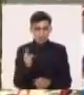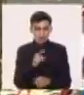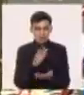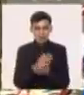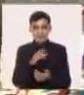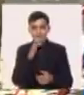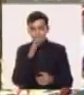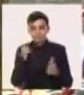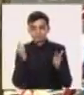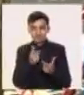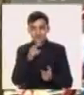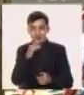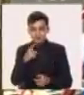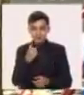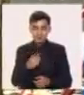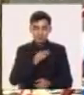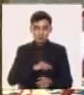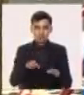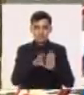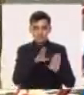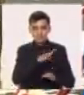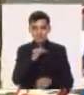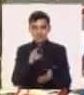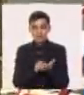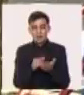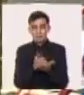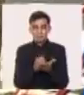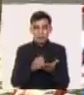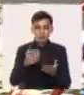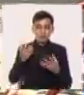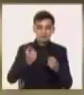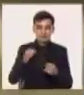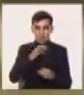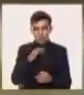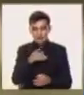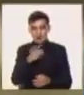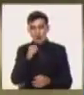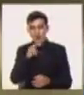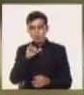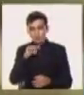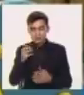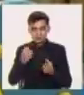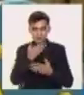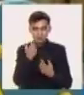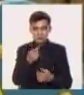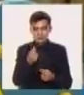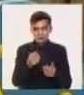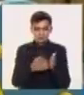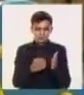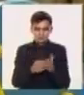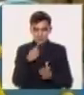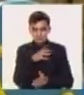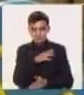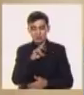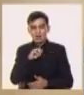карантина одно предприятие закрылось. Положенные пособия либо алименты она не получает. Теперь денег катастрофически не хватает, сетует